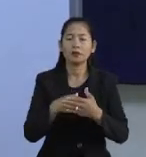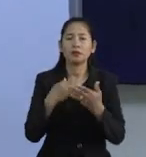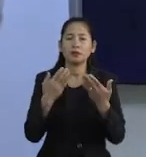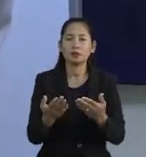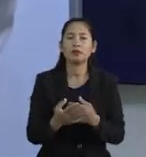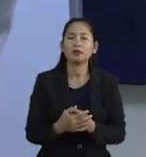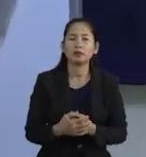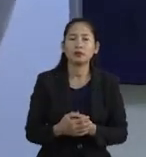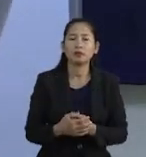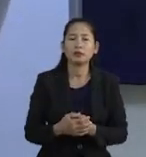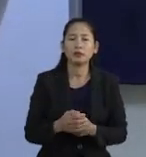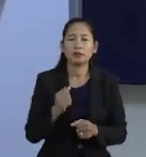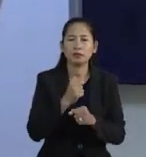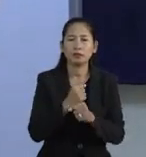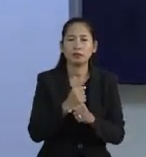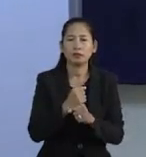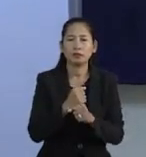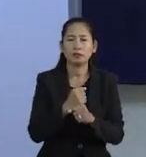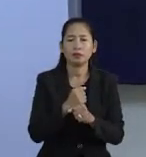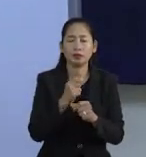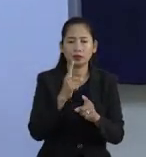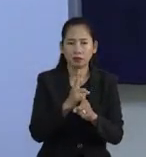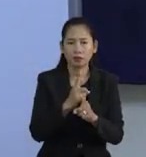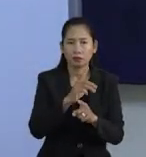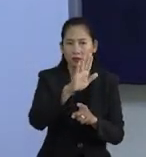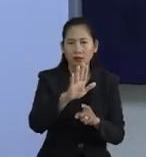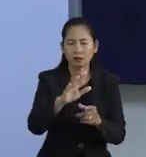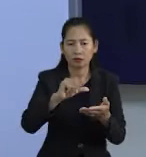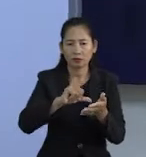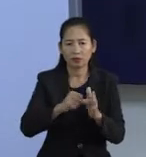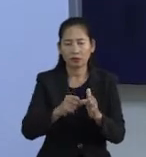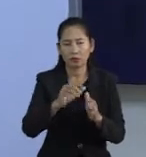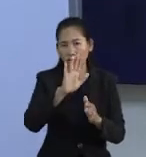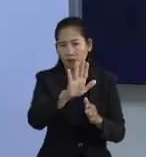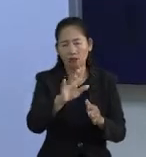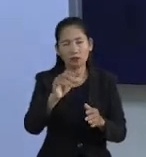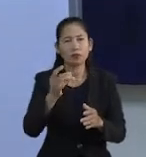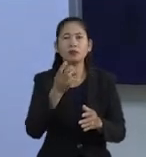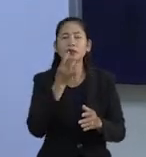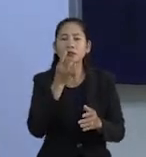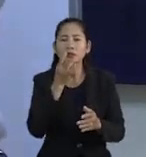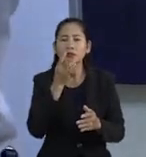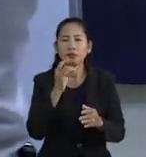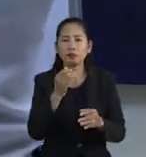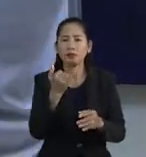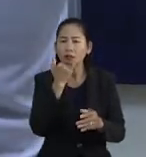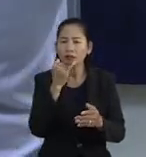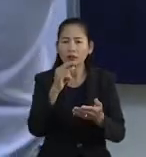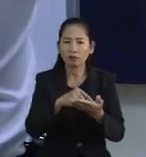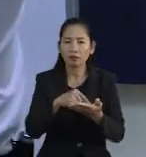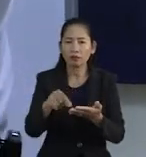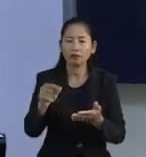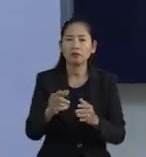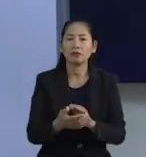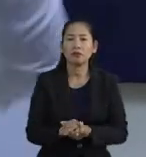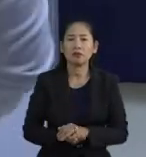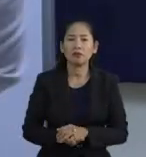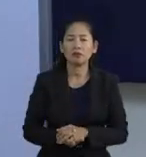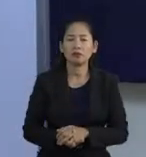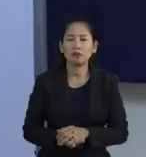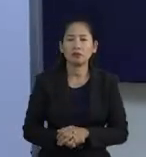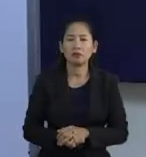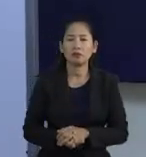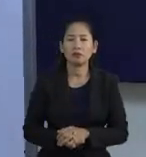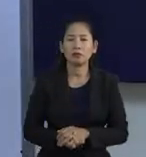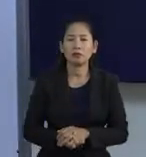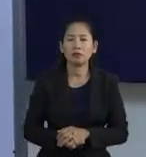đấy hai bữa cái cha con trời con bạn này thật con bậc cai và mình toàn trời con cai tầm rồi lại với nhau con nè và